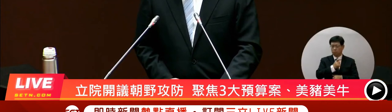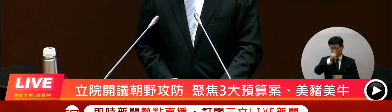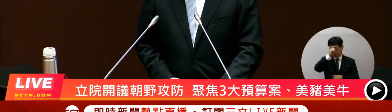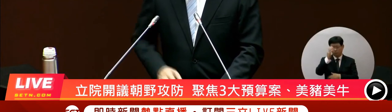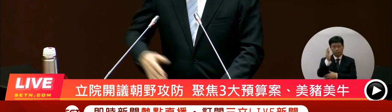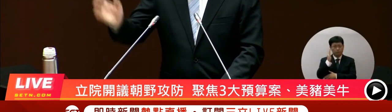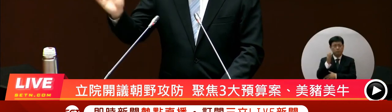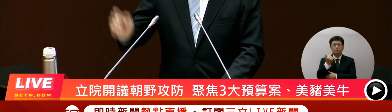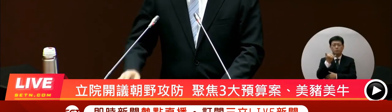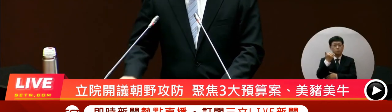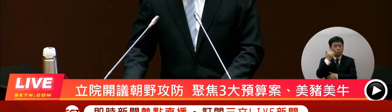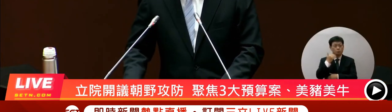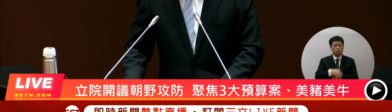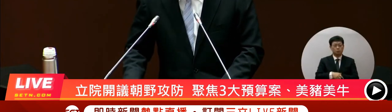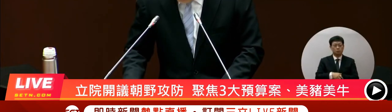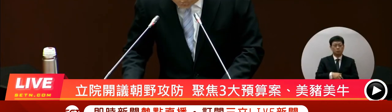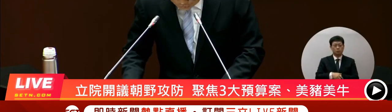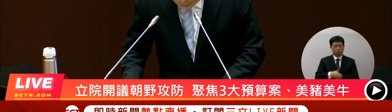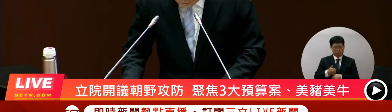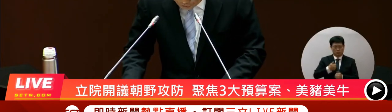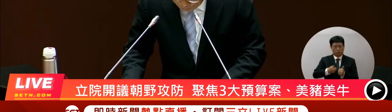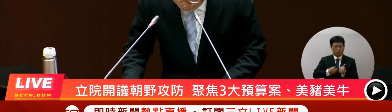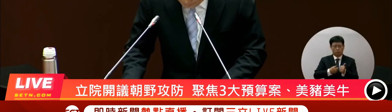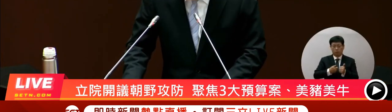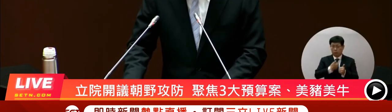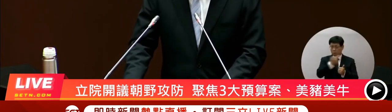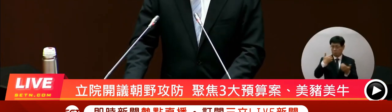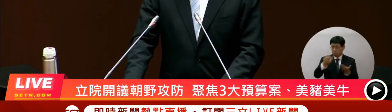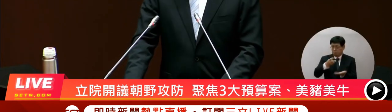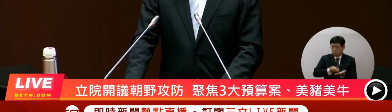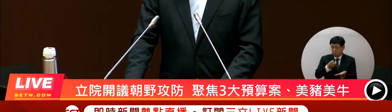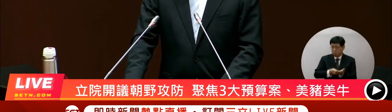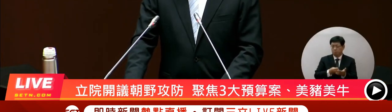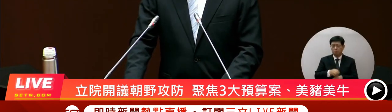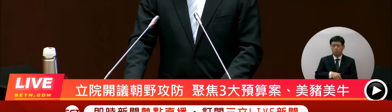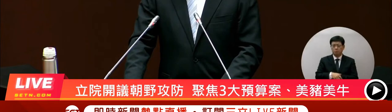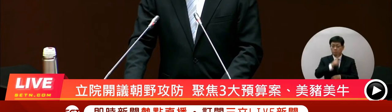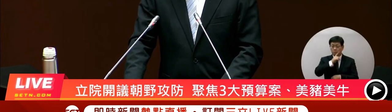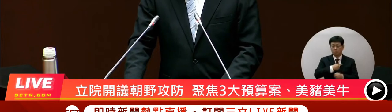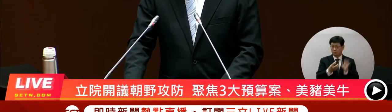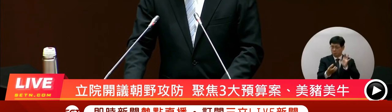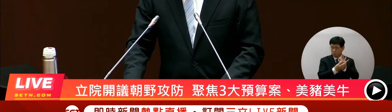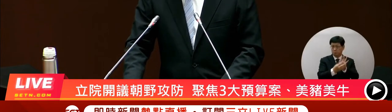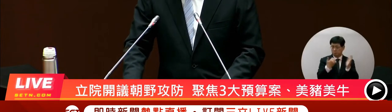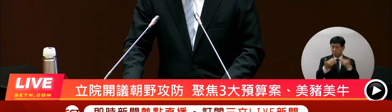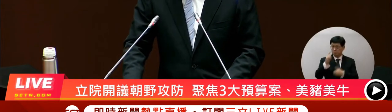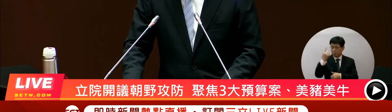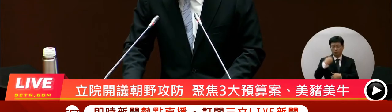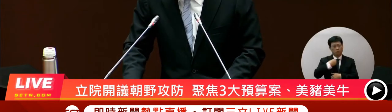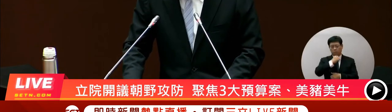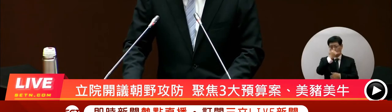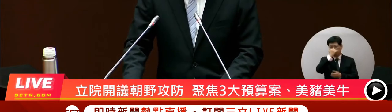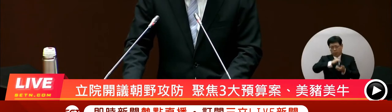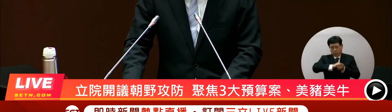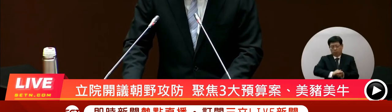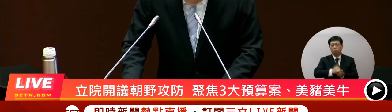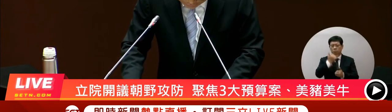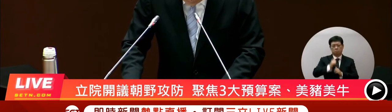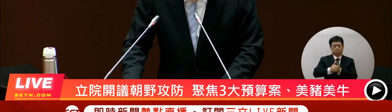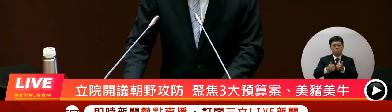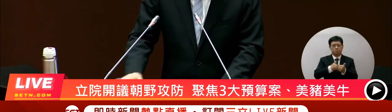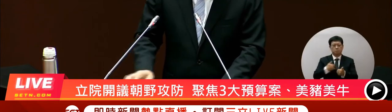政府只要严格明白做好产地标示，台湾猪绝对有竞